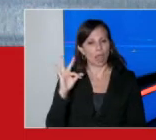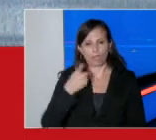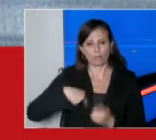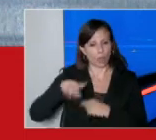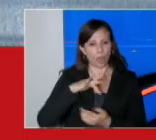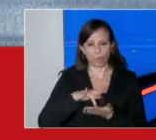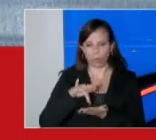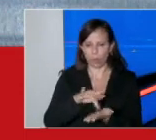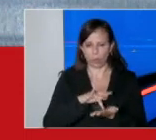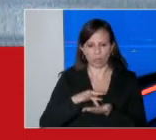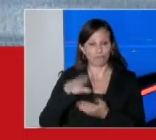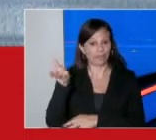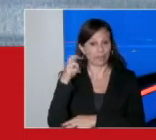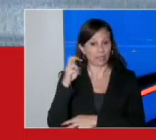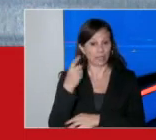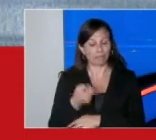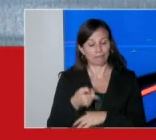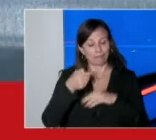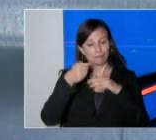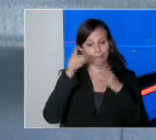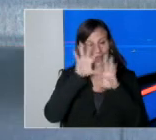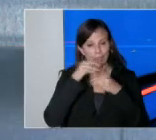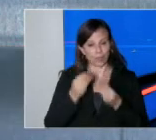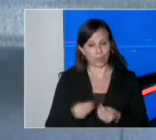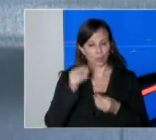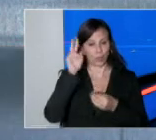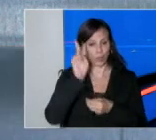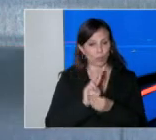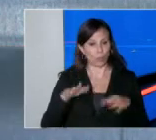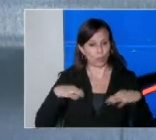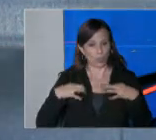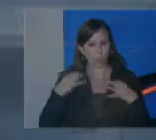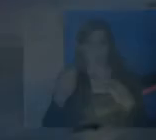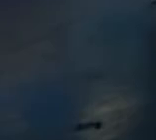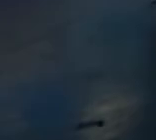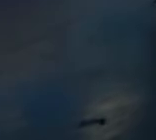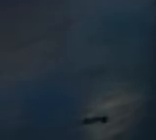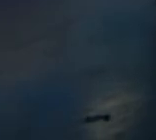האלה, בכל הפלטפורמות, זמינים כל הזמן. שיהיה לכם ערב טוב, שימרו על הבריאות, להתראות.